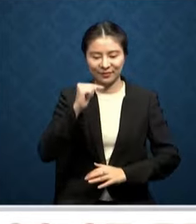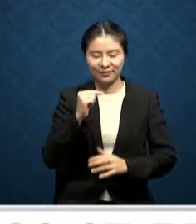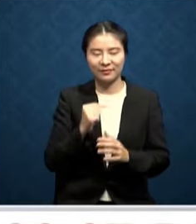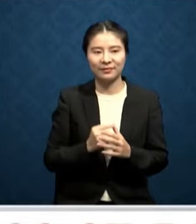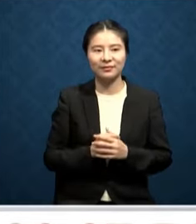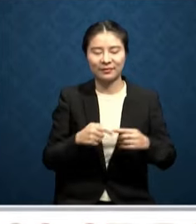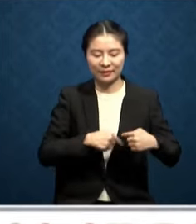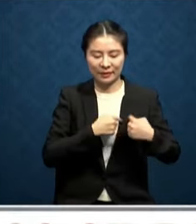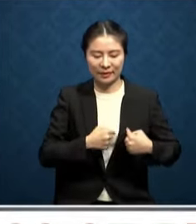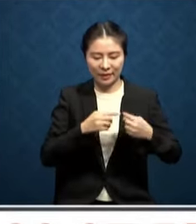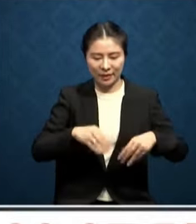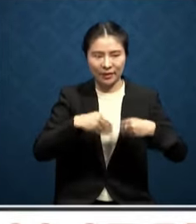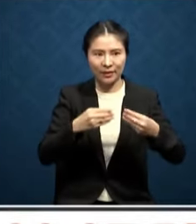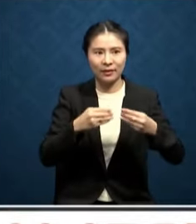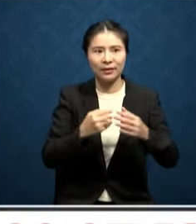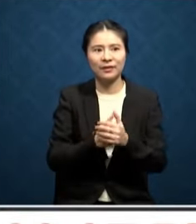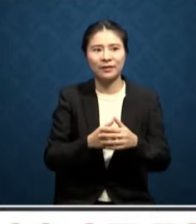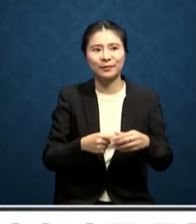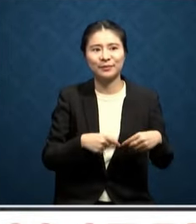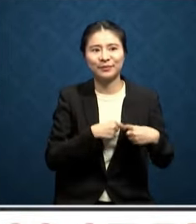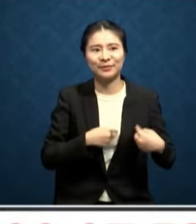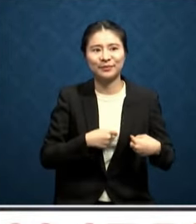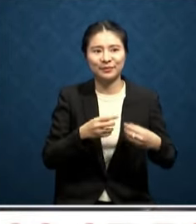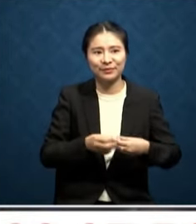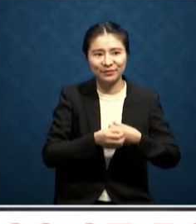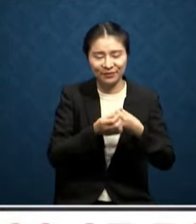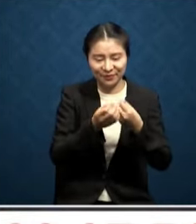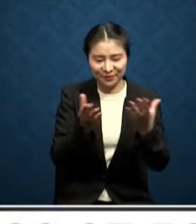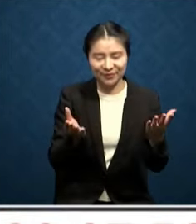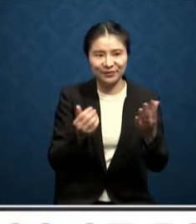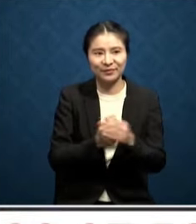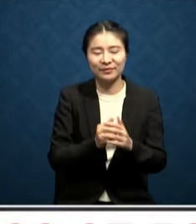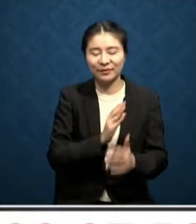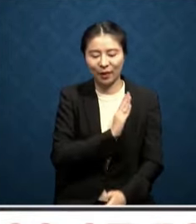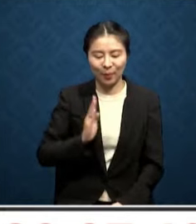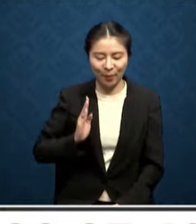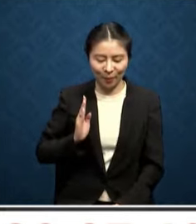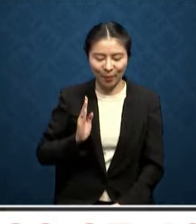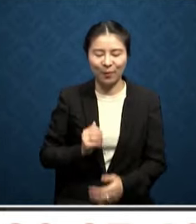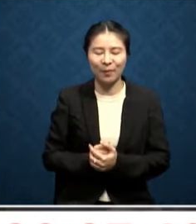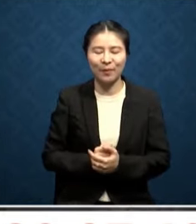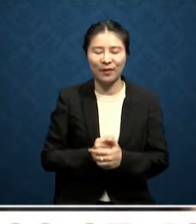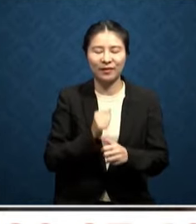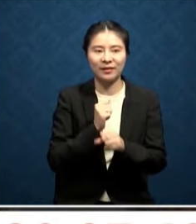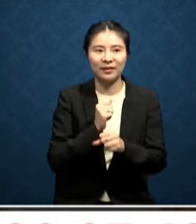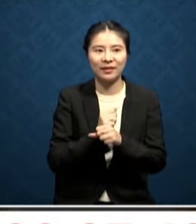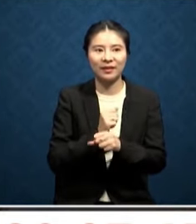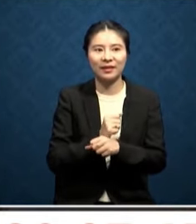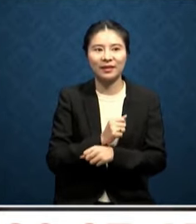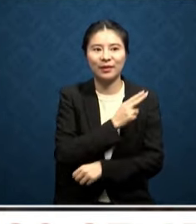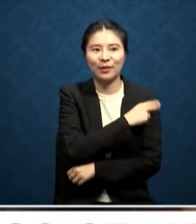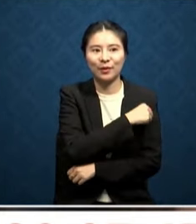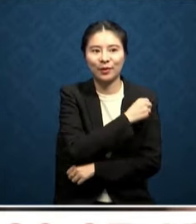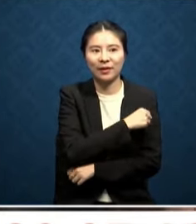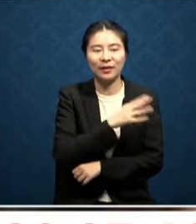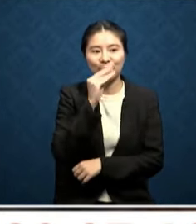ต้องให้กำลังใจทีมกสทชที่มาทั้งบอร์ดแล้วก็ซุปเปอร์บอร์ดที่คุณหมอเปรมศักดิ์พูดไปยังไม่